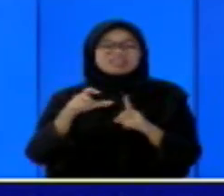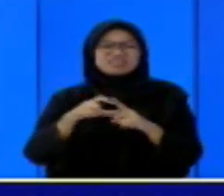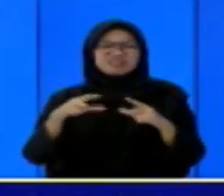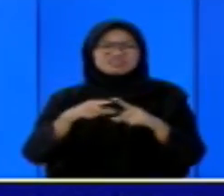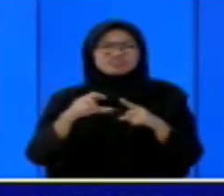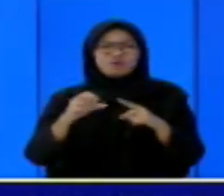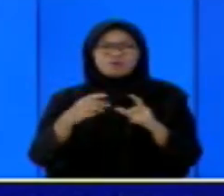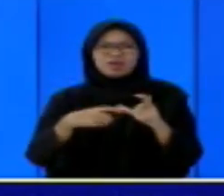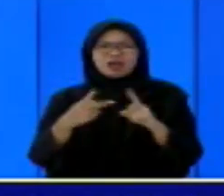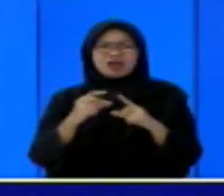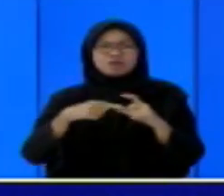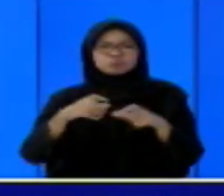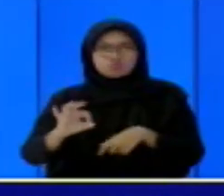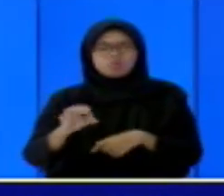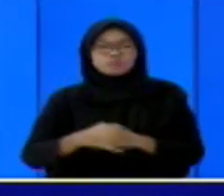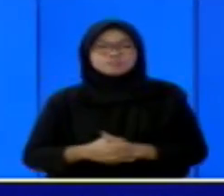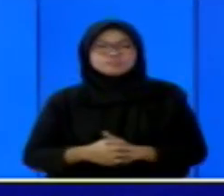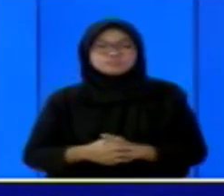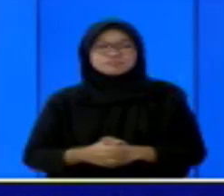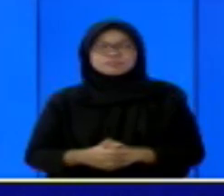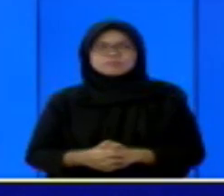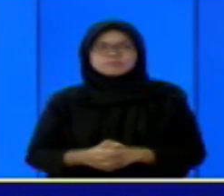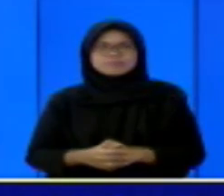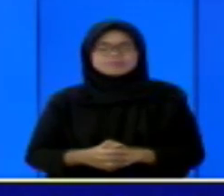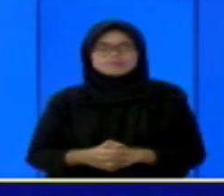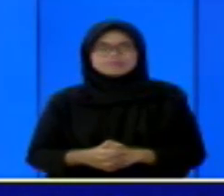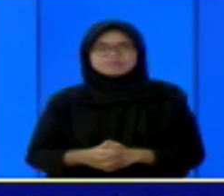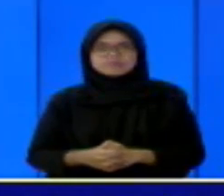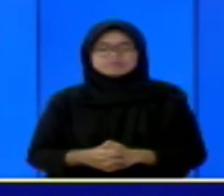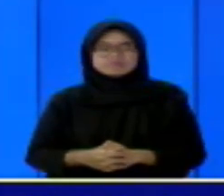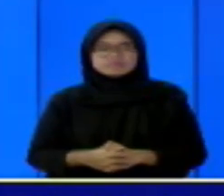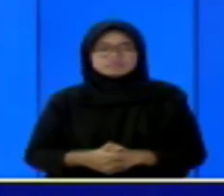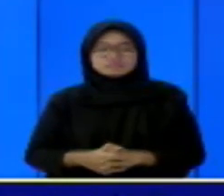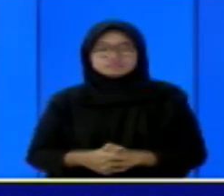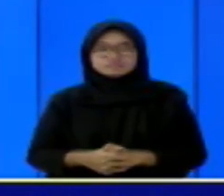kemana? Juga kemarin ada persoalan karena kapasitas, karena